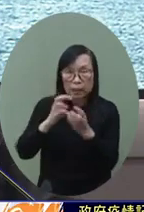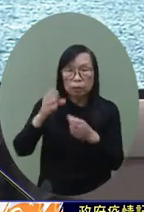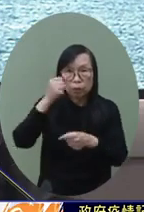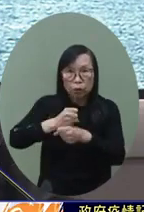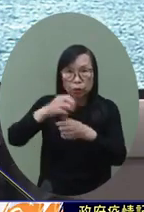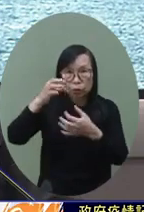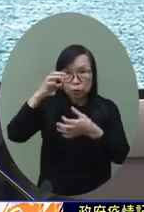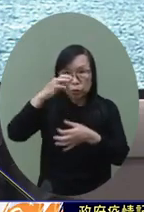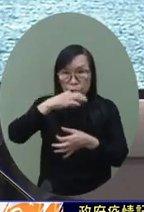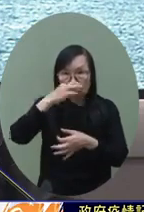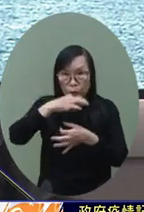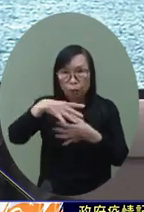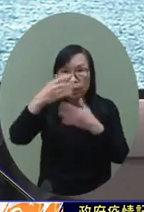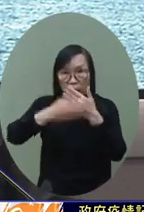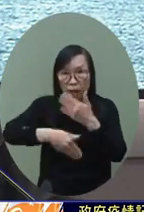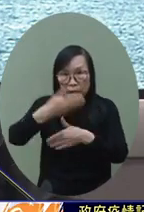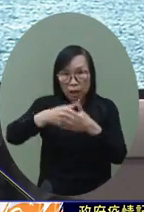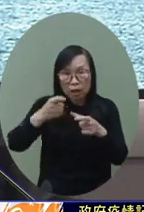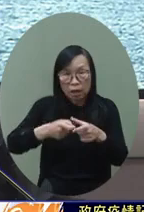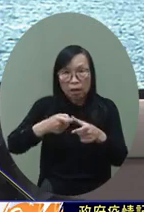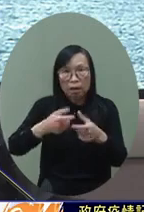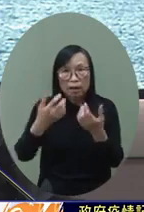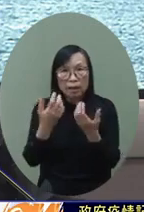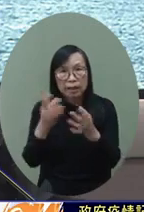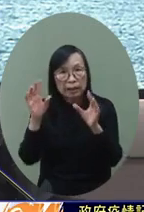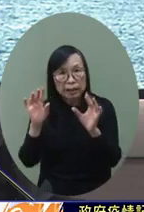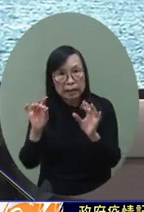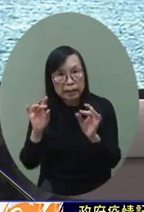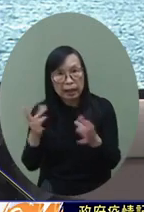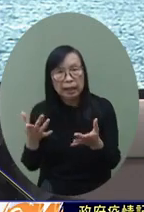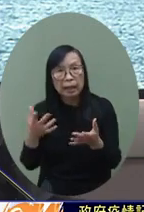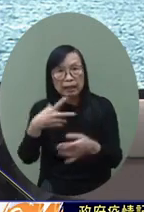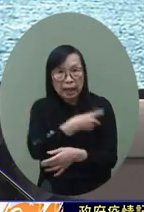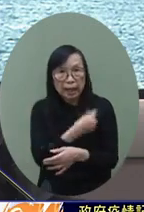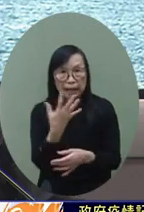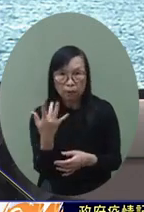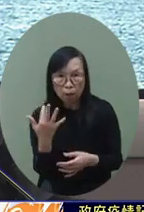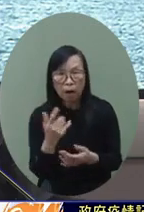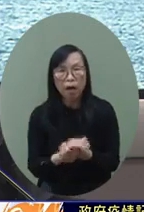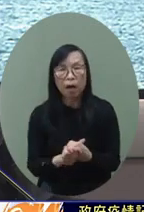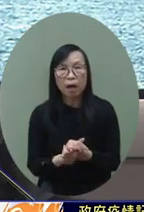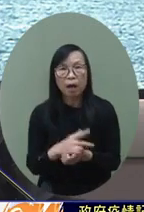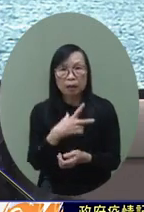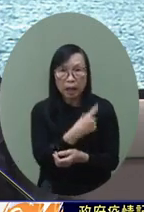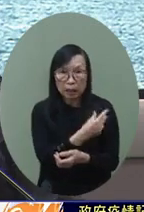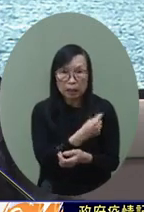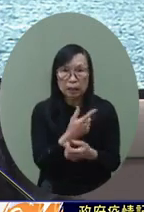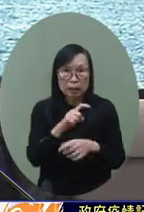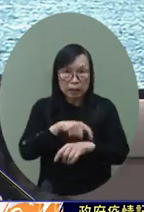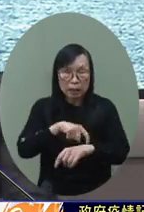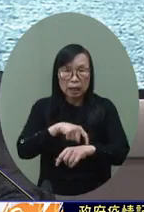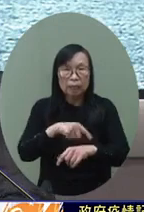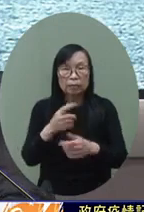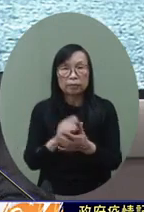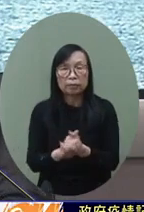佢喺嗰啲研究嘅時候，佢個劑量啊，或者佢要打幾多劑，或者打幾多劑個時間咧，